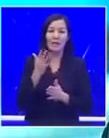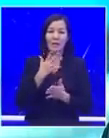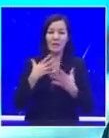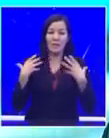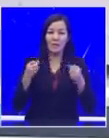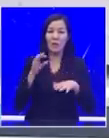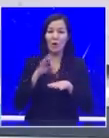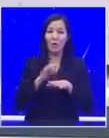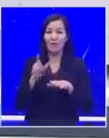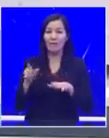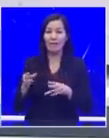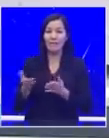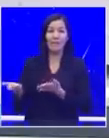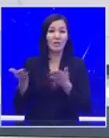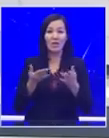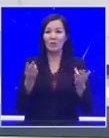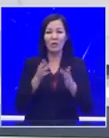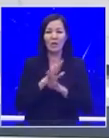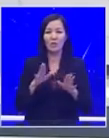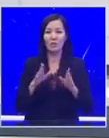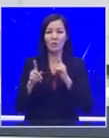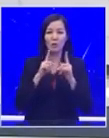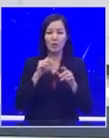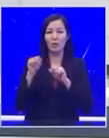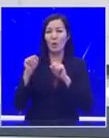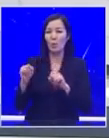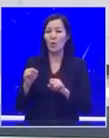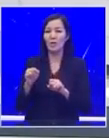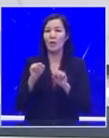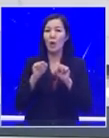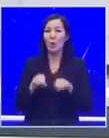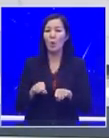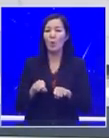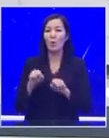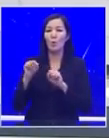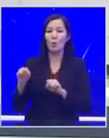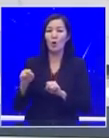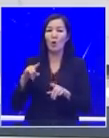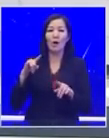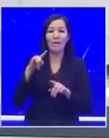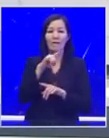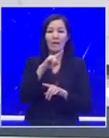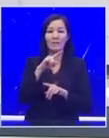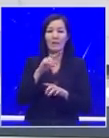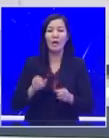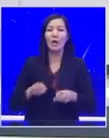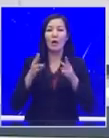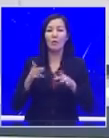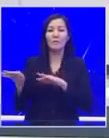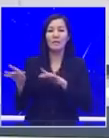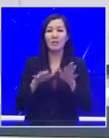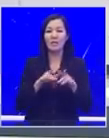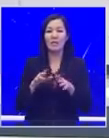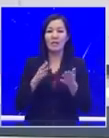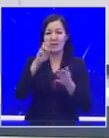қажеті жоқ. Заңға сәйкес арнаулы жиындардан қорғаныс, құқық қорғау, авиациялық персонал, қауіпсіздікке қатысты мемлекеттік органда